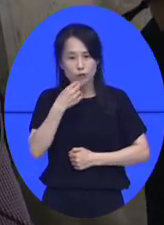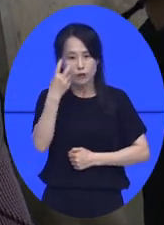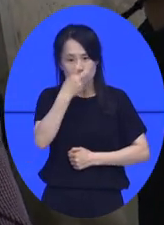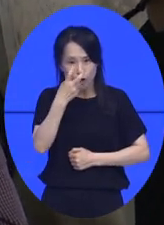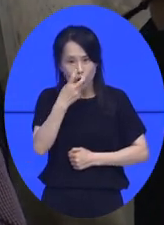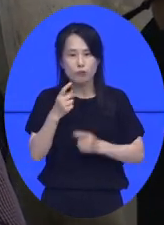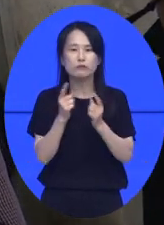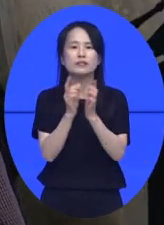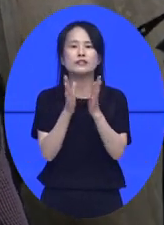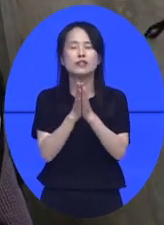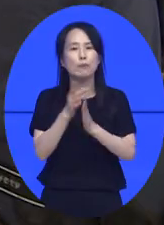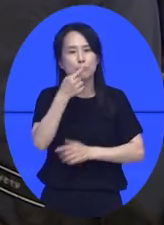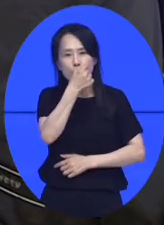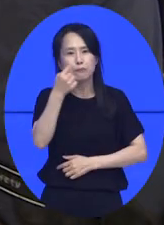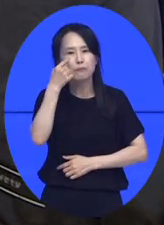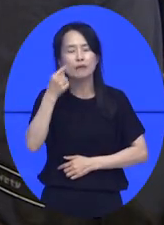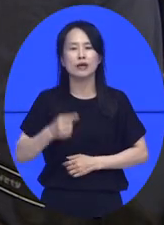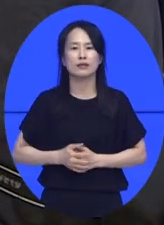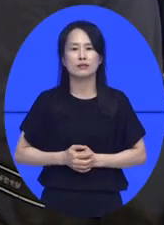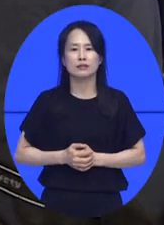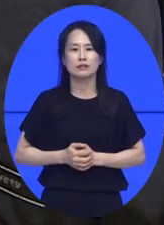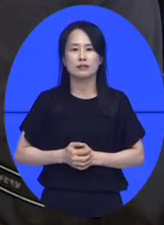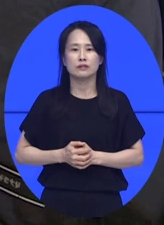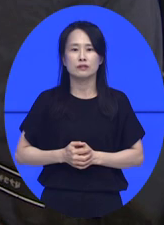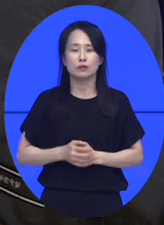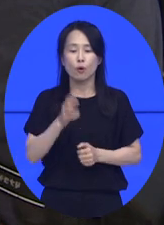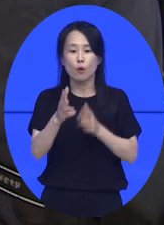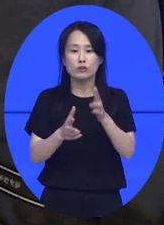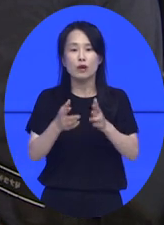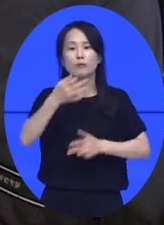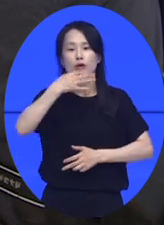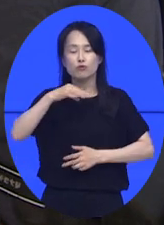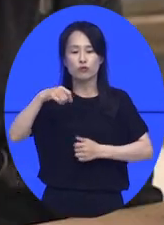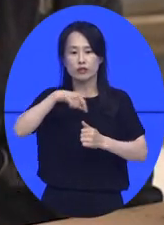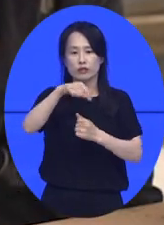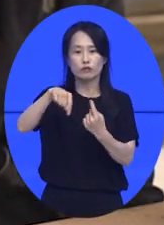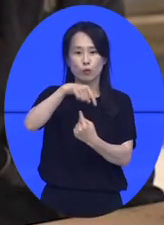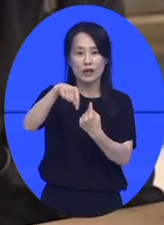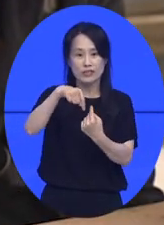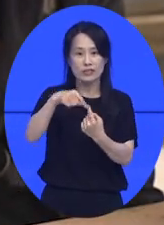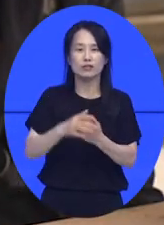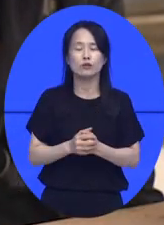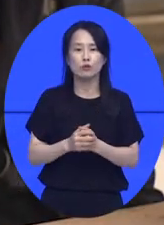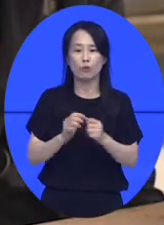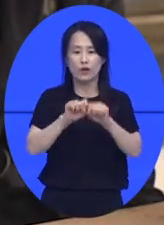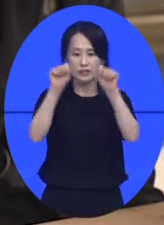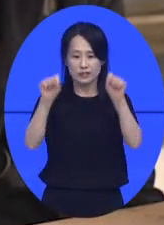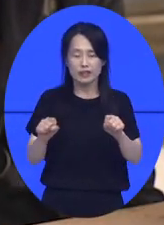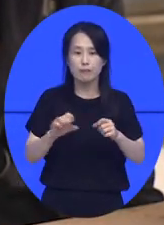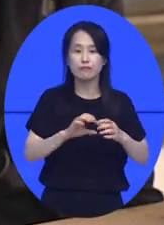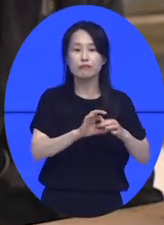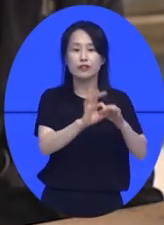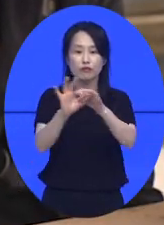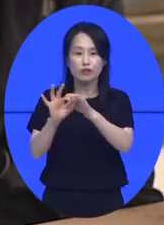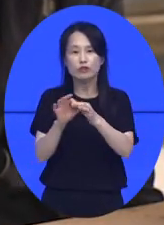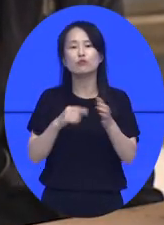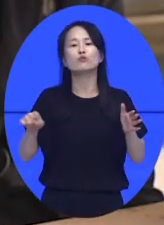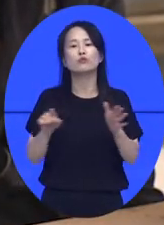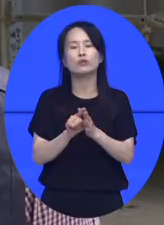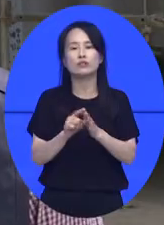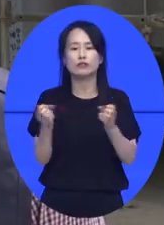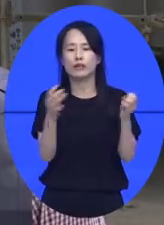직접 확인했습니다. 또 기관별 사업의 효율적인 관리와 유기적인 협력체계 구축을 위한 의견도